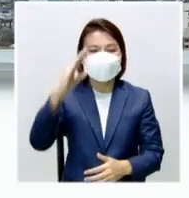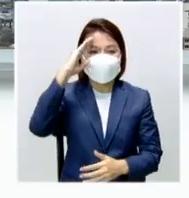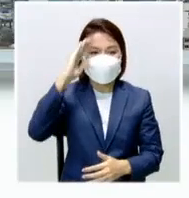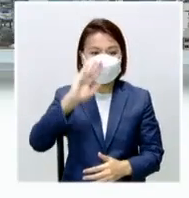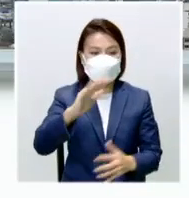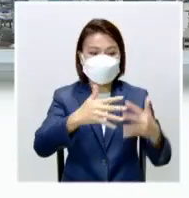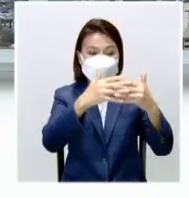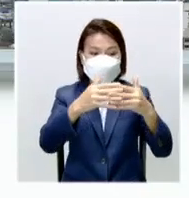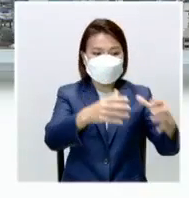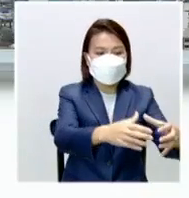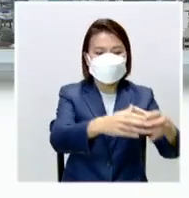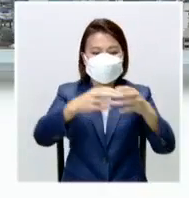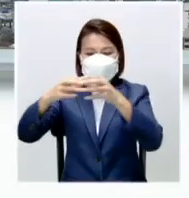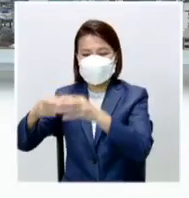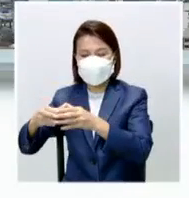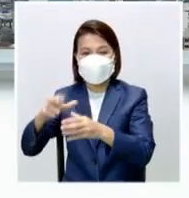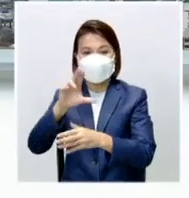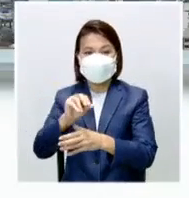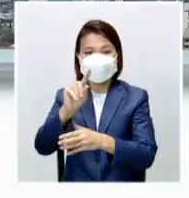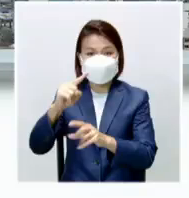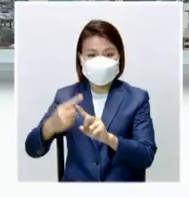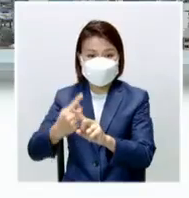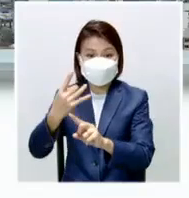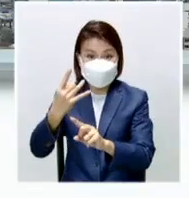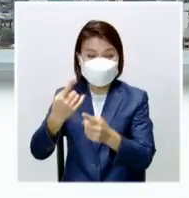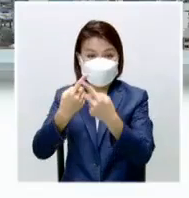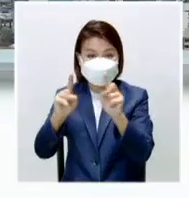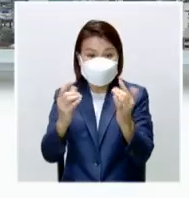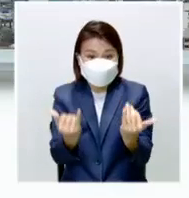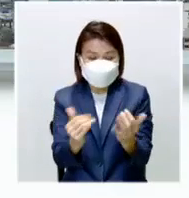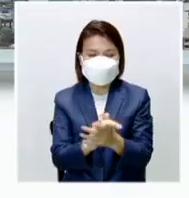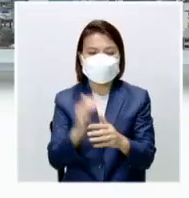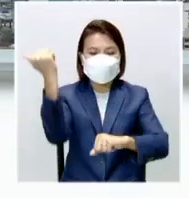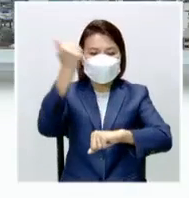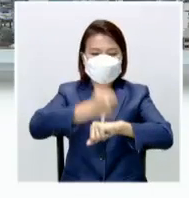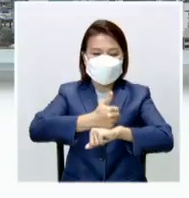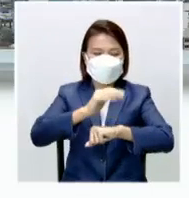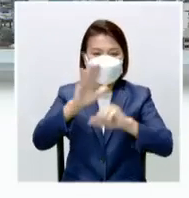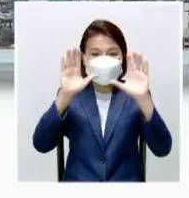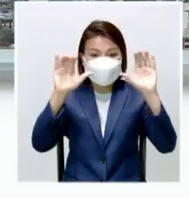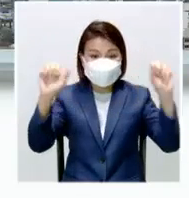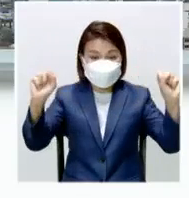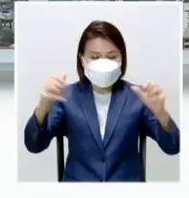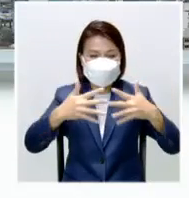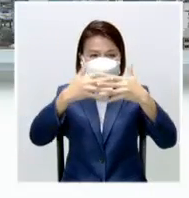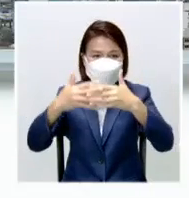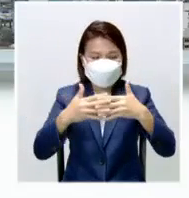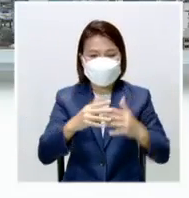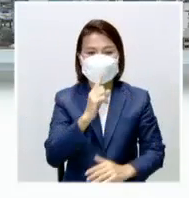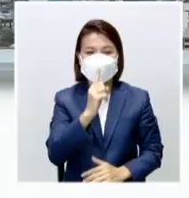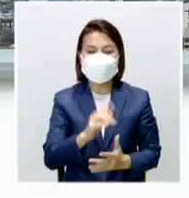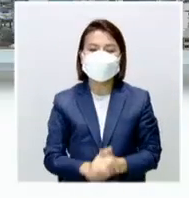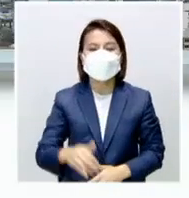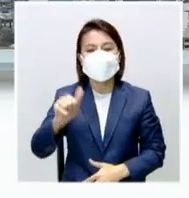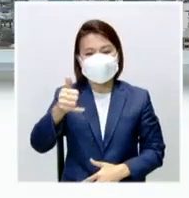จากอัฟกานิสถาน31สิงหาคมนี้นะคะแต่ว่าล่าสุดประธานาธิบดีโจไบเดนให้สัมภาษณ์ยอมรับกับสื่อมวลชนว่ามีความเป็นไ